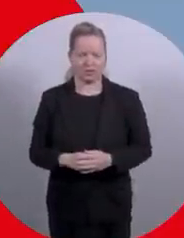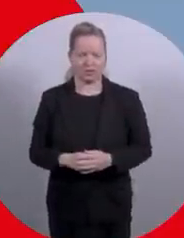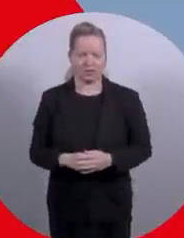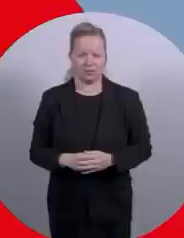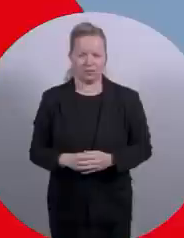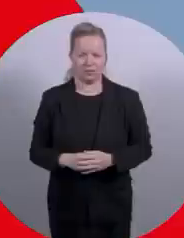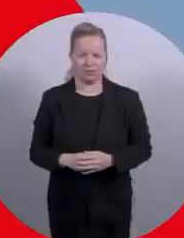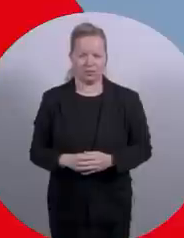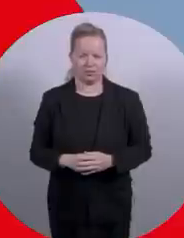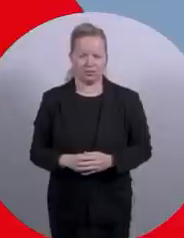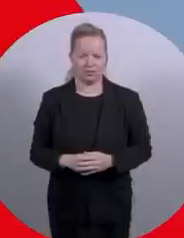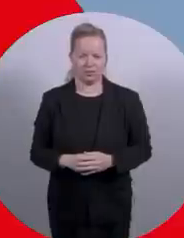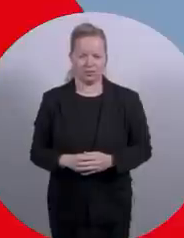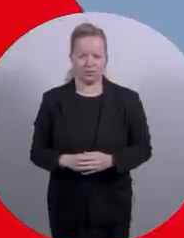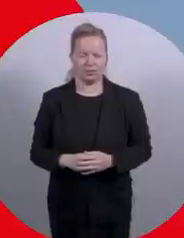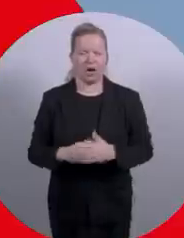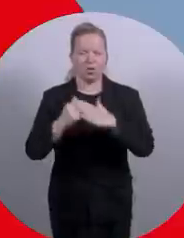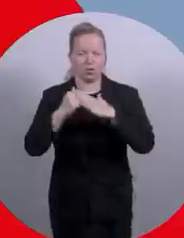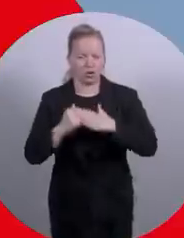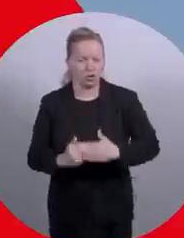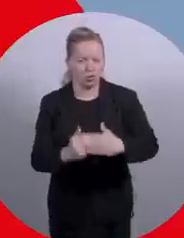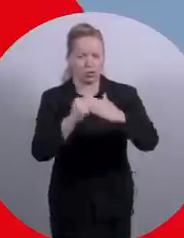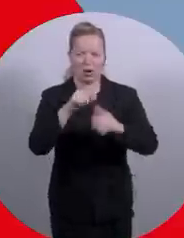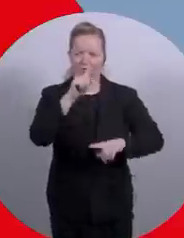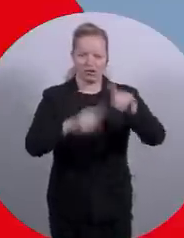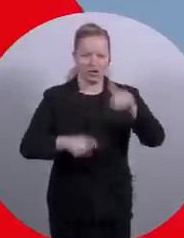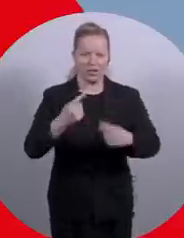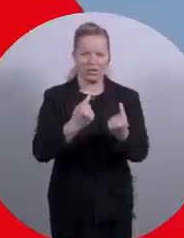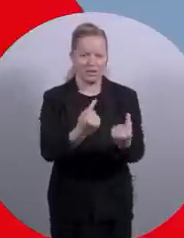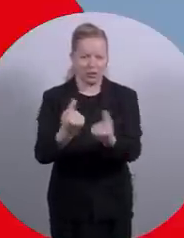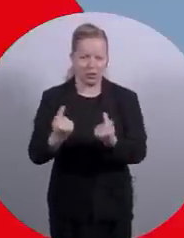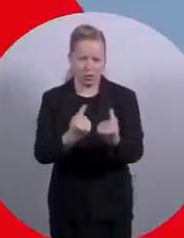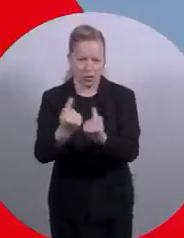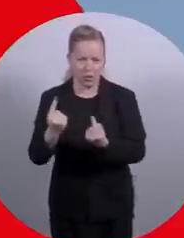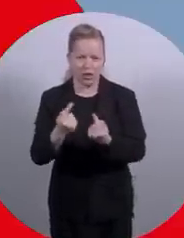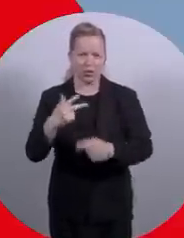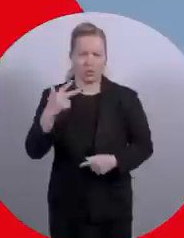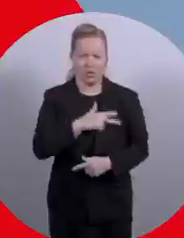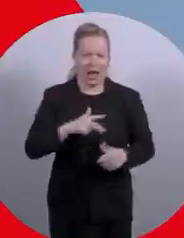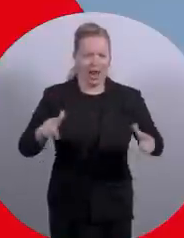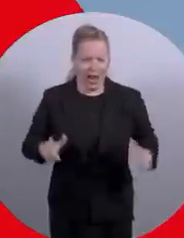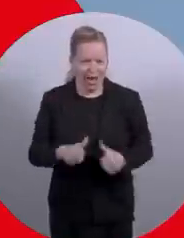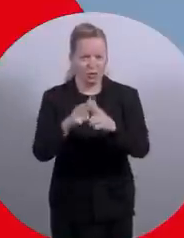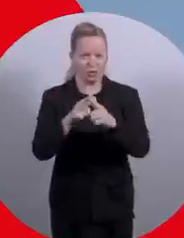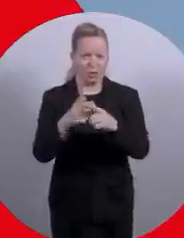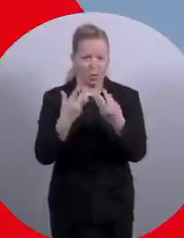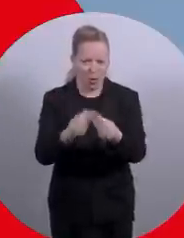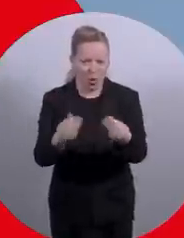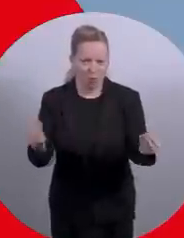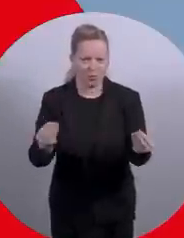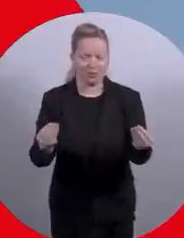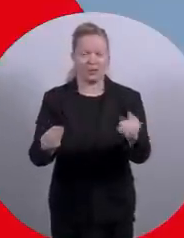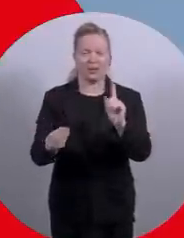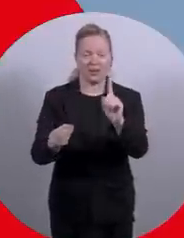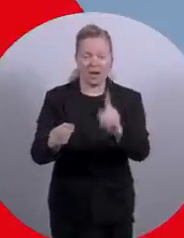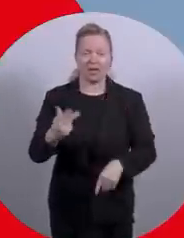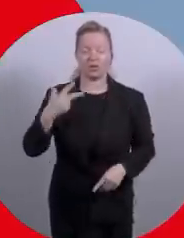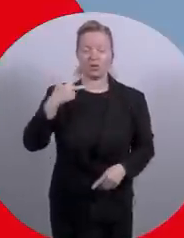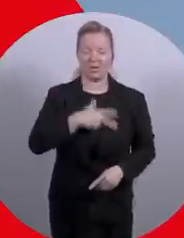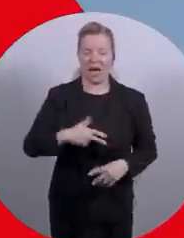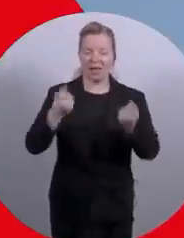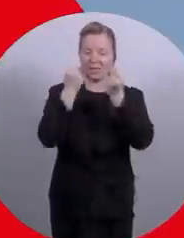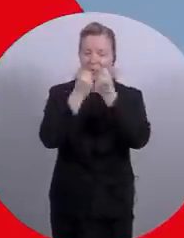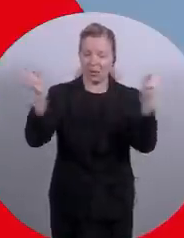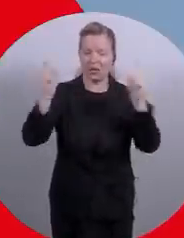diese diese Unterstützung mit verschiedenen Situationen diese Sozialleistung es muss doch die Sozialdemokratie jede